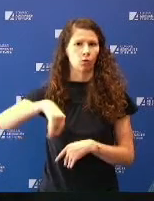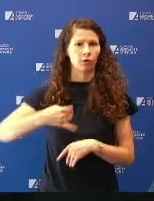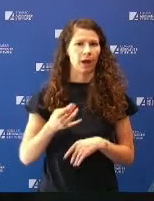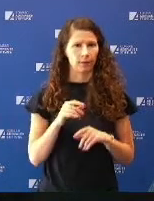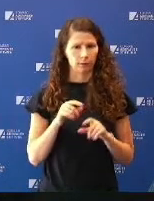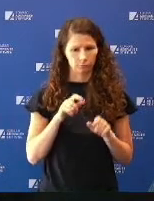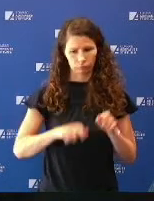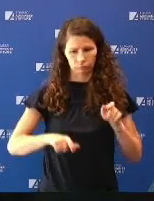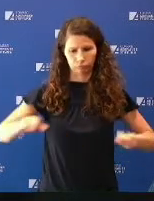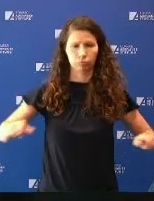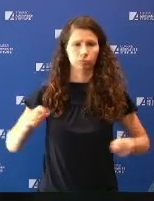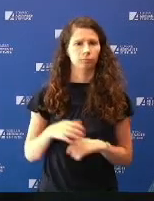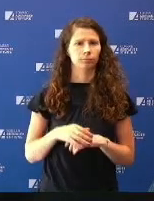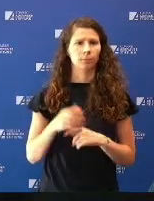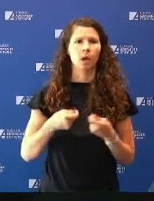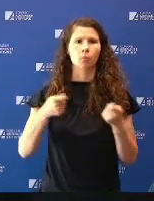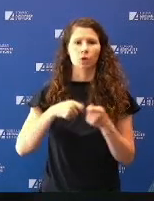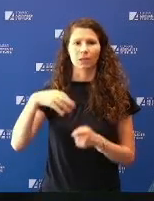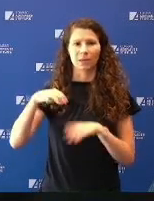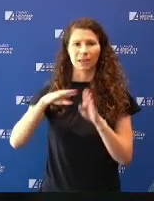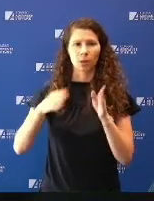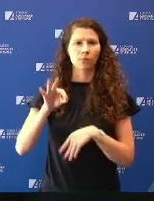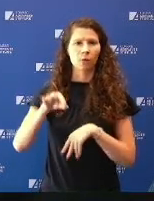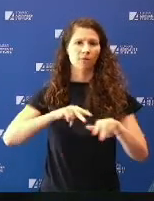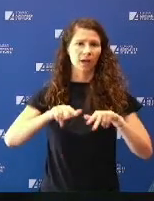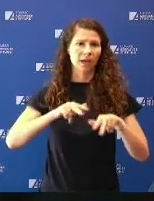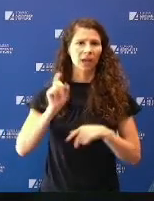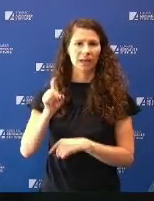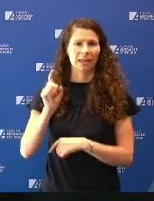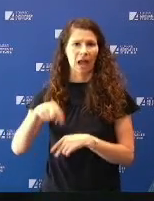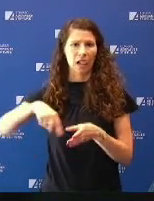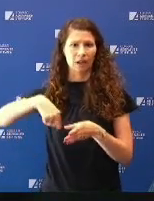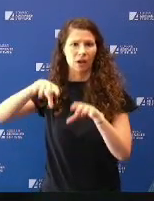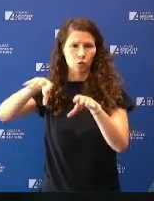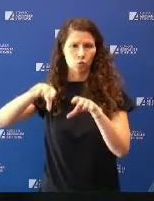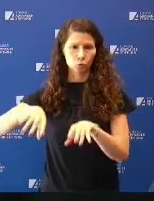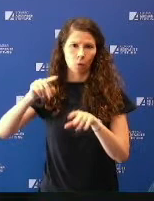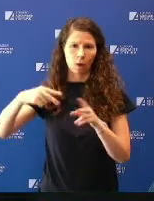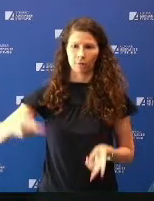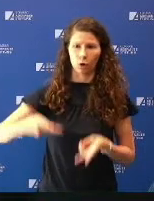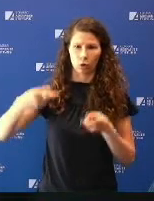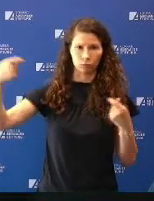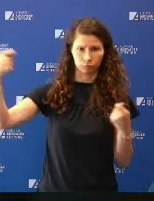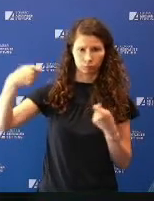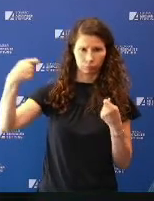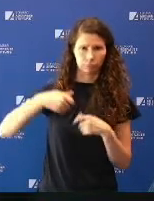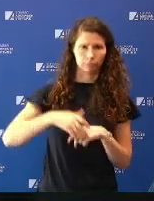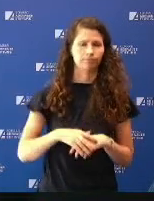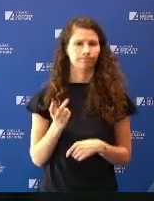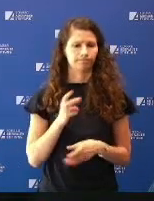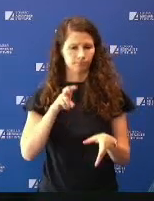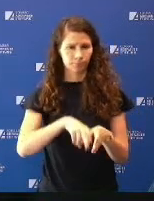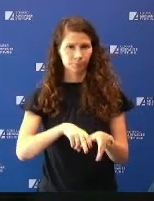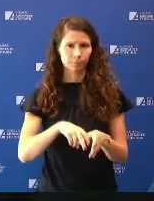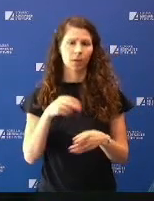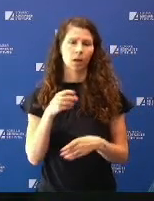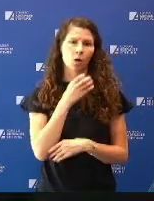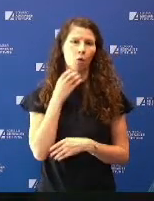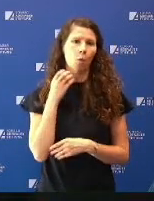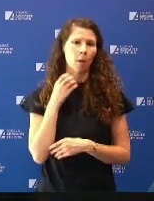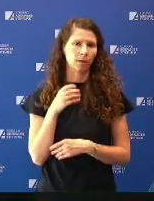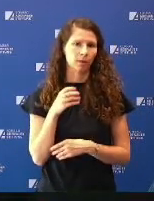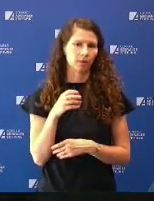sind gefördert vom Bundesministerium für Verkehr und digitale Infrastruktur. Bei uns beteiligt sind die Robert Bosch